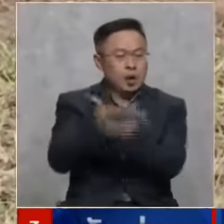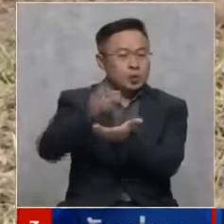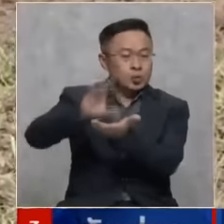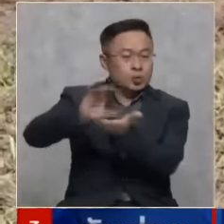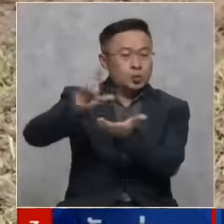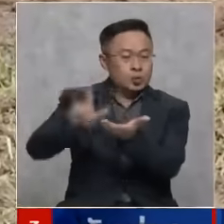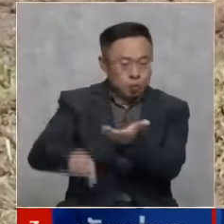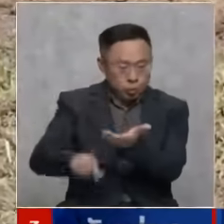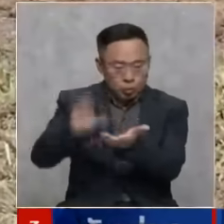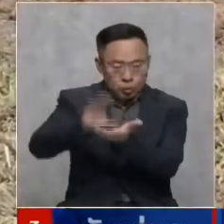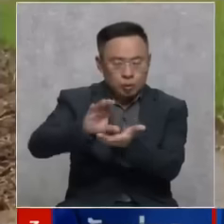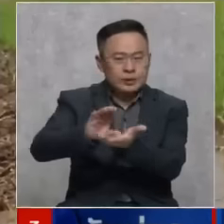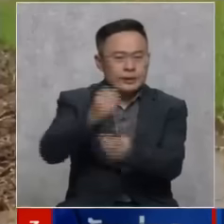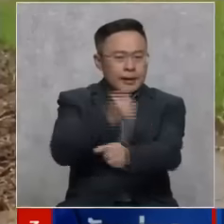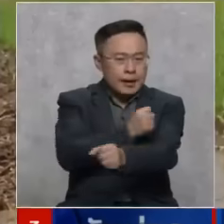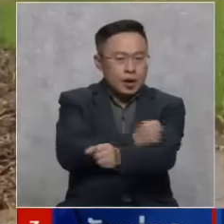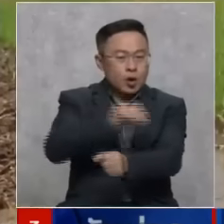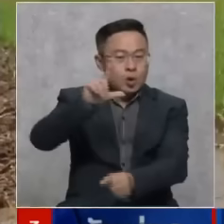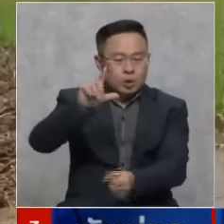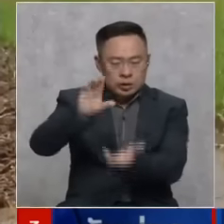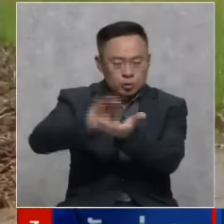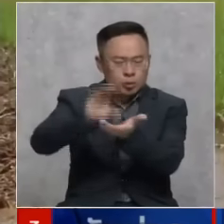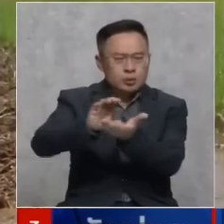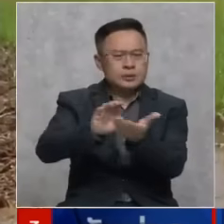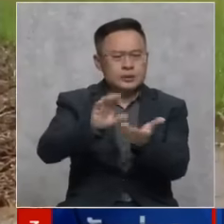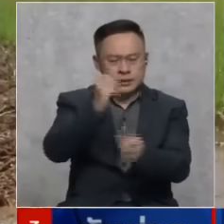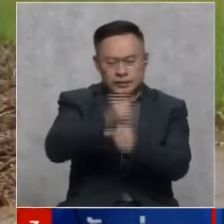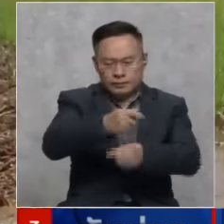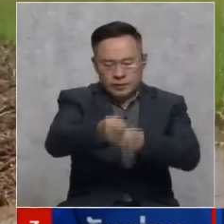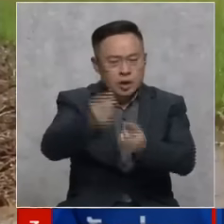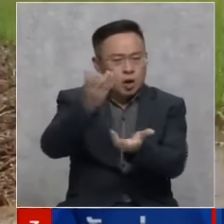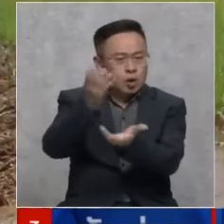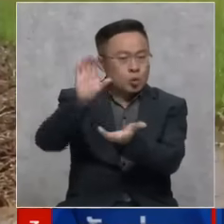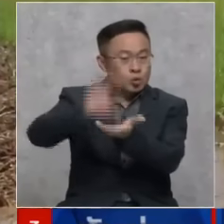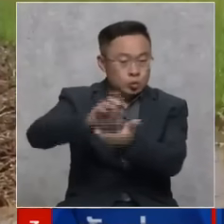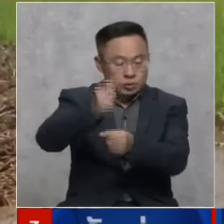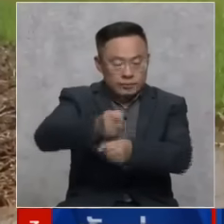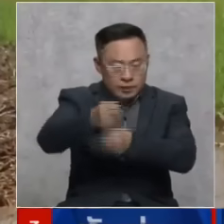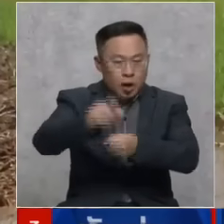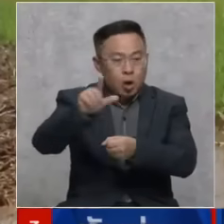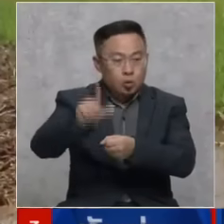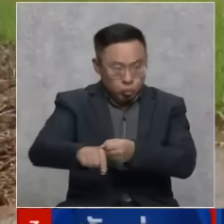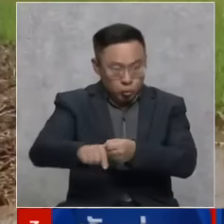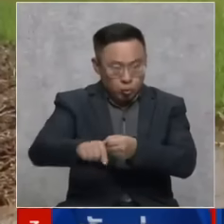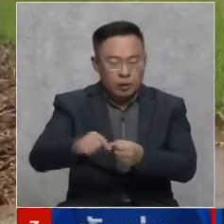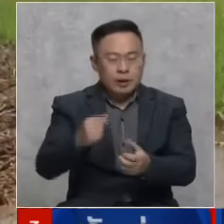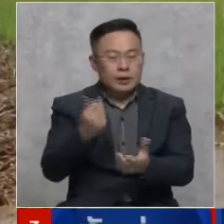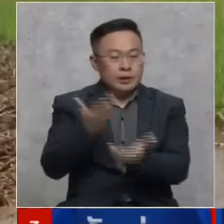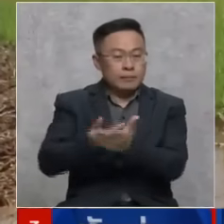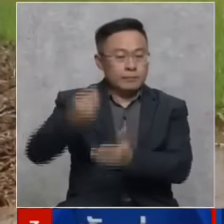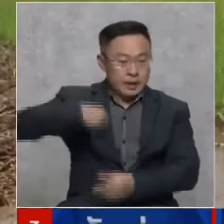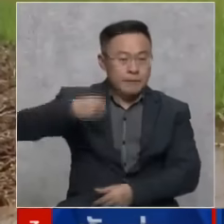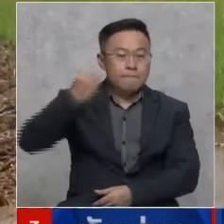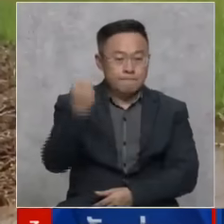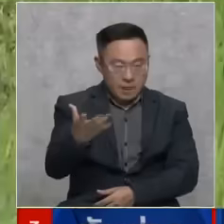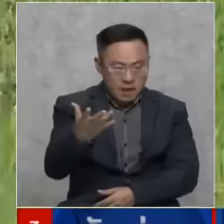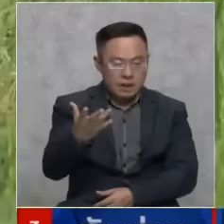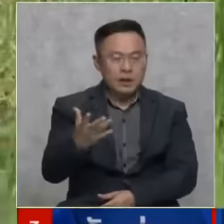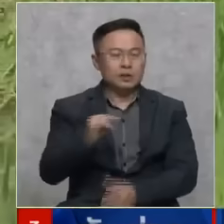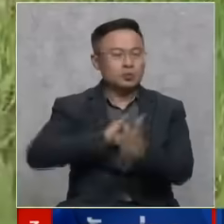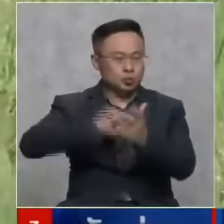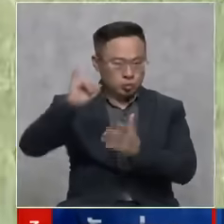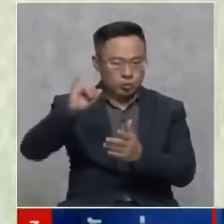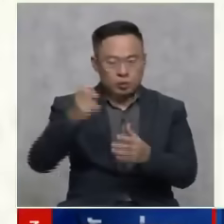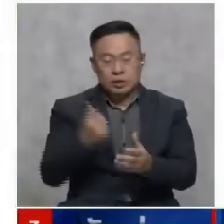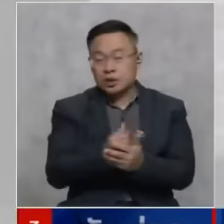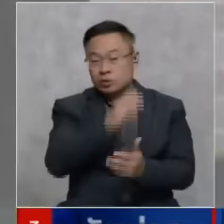ทั้งสองอย่างก็จะยิ่งดีเลยเพราะผมมองว่าถ้าเราแก้ปัญหาที่มันเป็นรากเหง้าได้ผลผลิตต่ำต้นทุนสูงนำมา